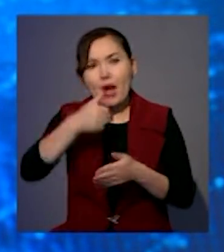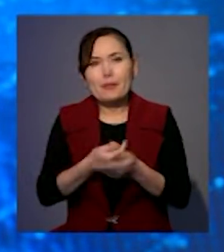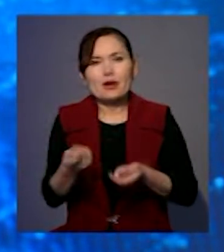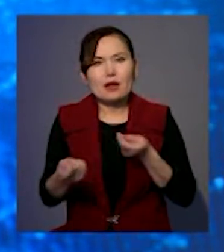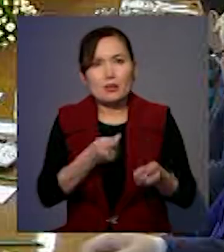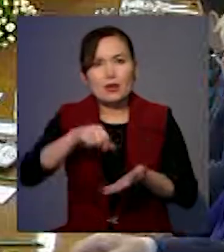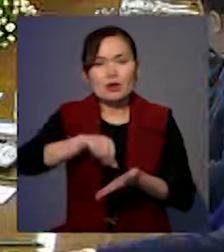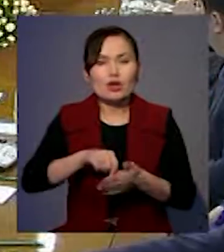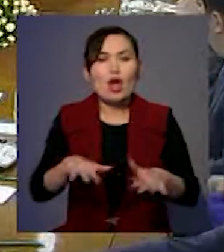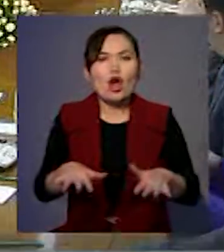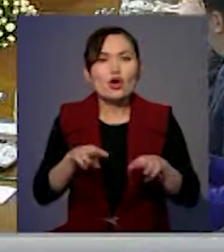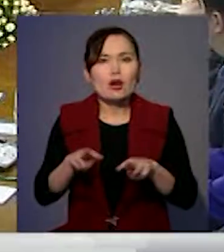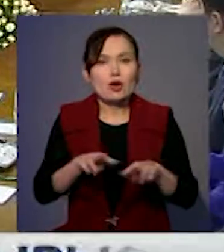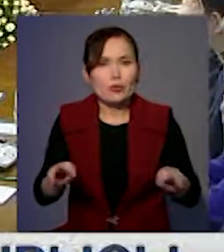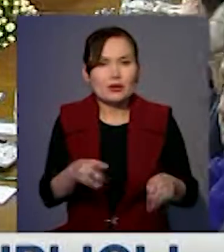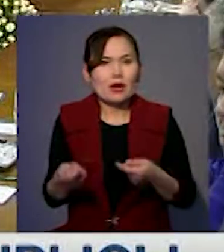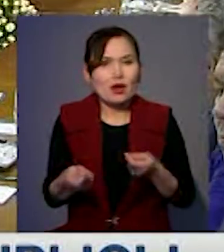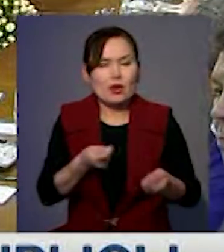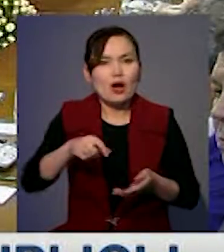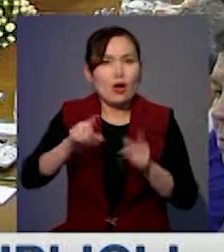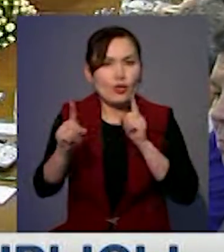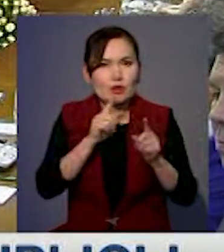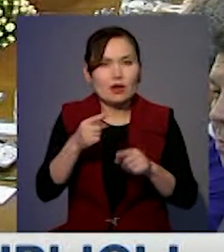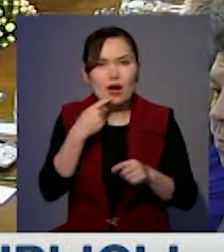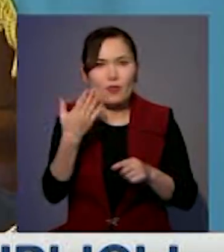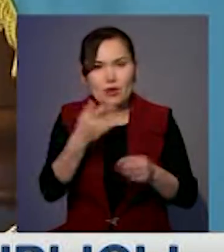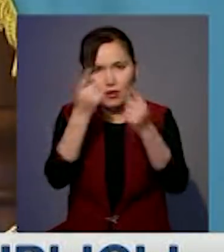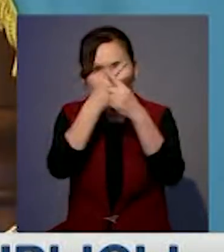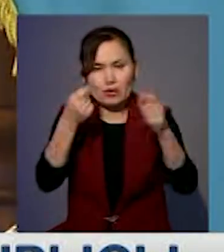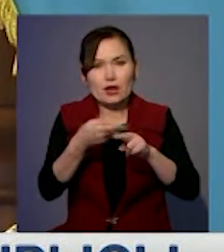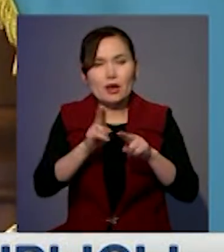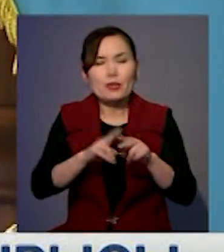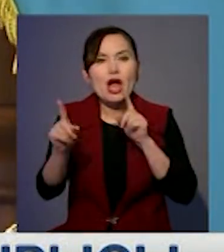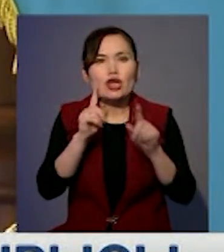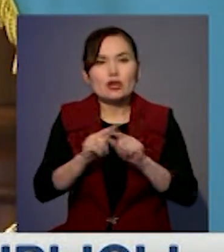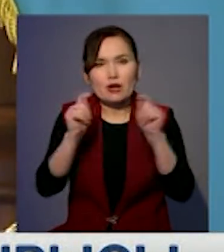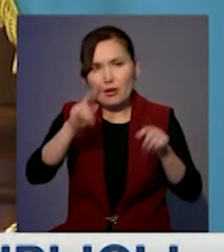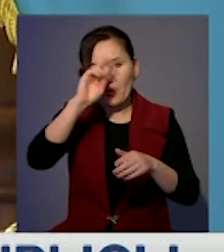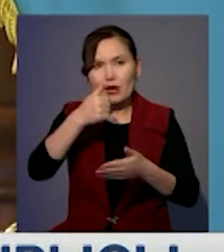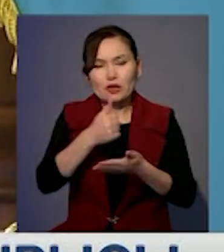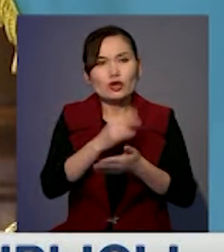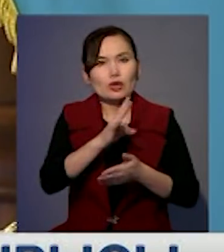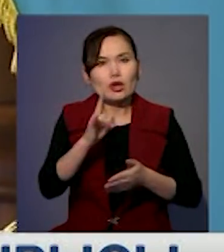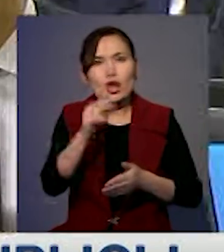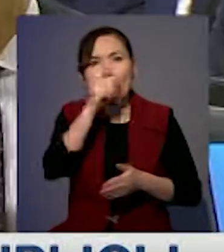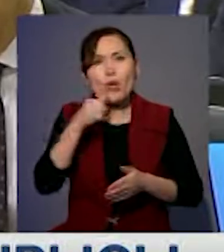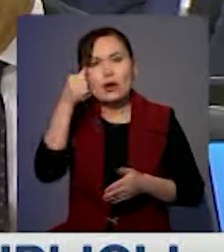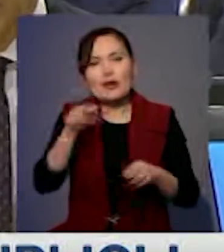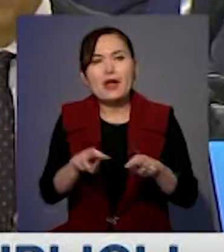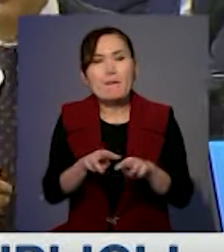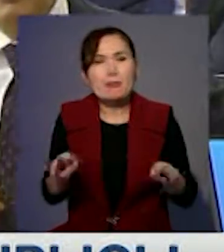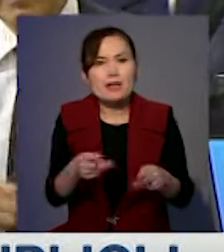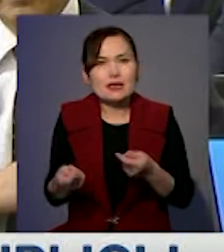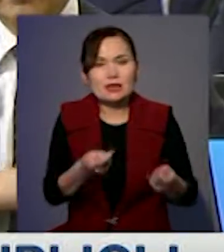төрағалығымен өткен үкіметтің кеңейтілген құрамдағы отырысында белгілі болды. Жиынды ашқан елбасы өткен жылы министрлер кабинетінің